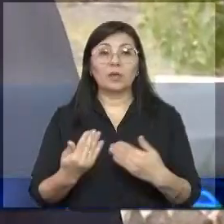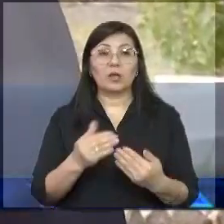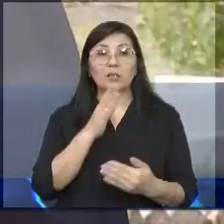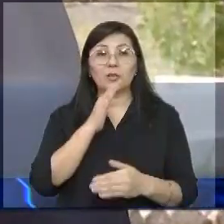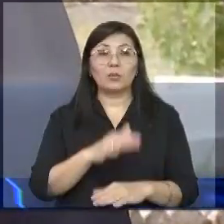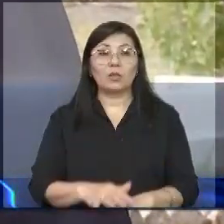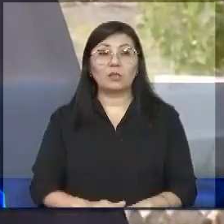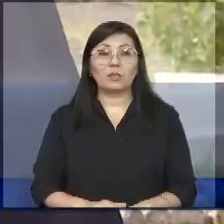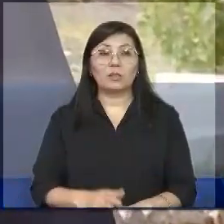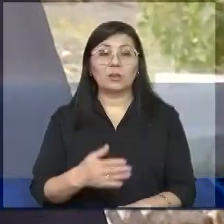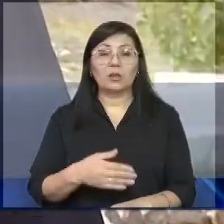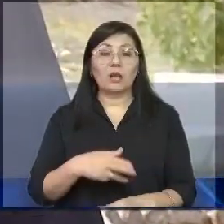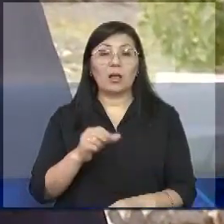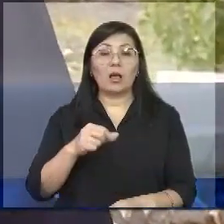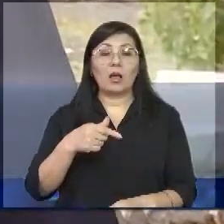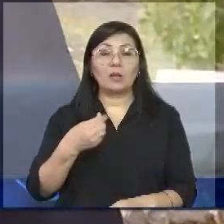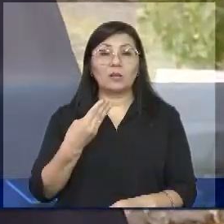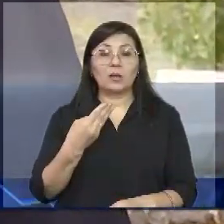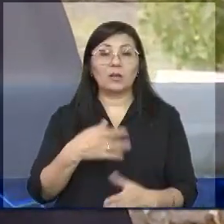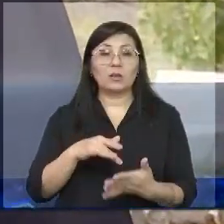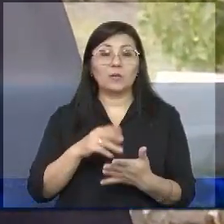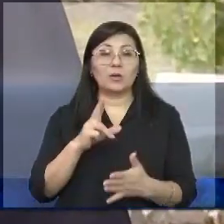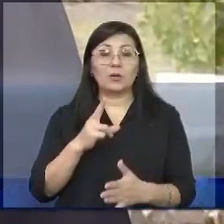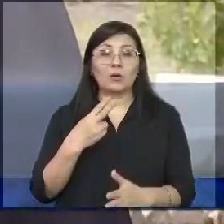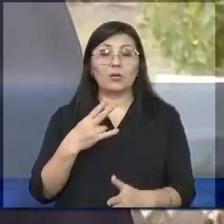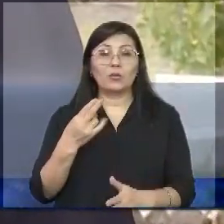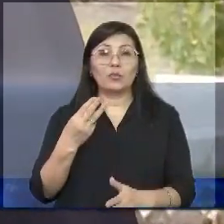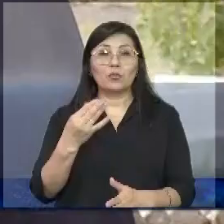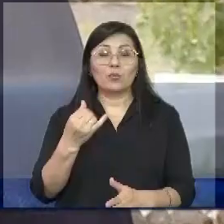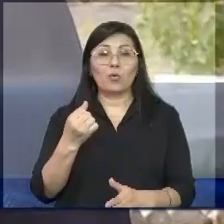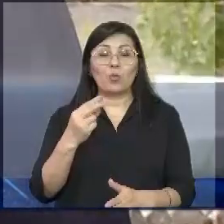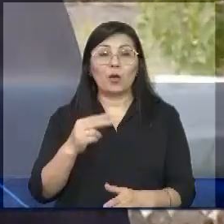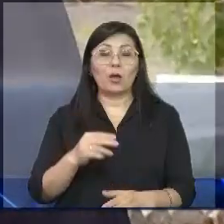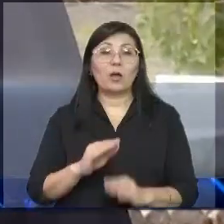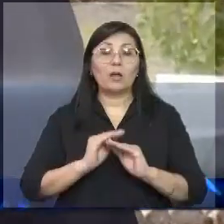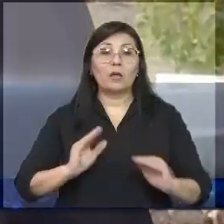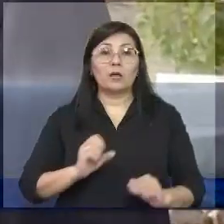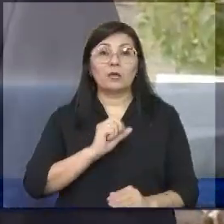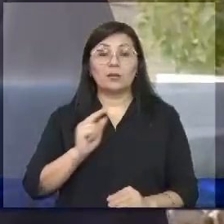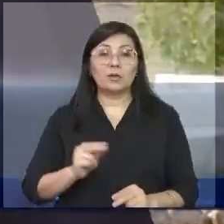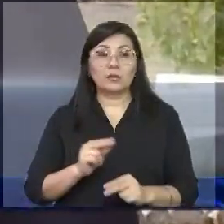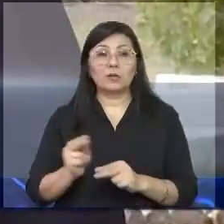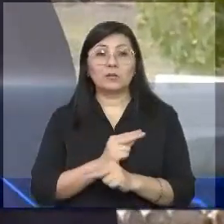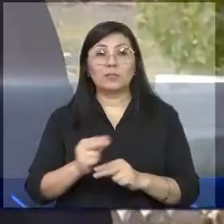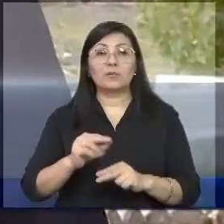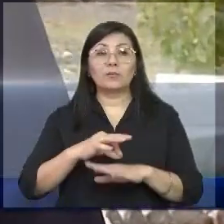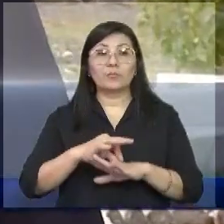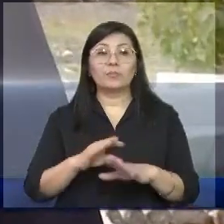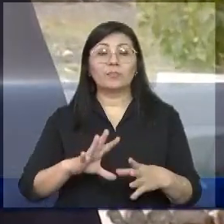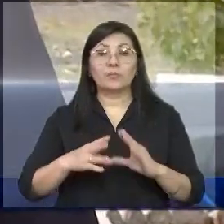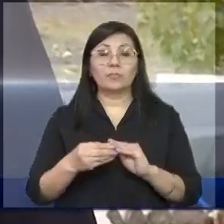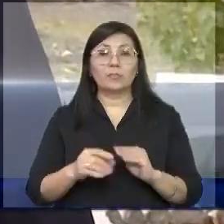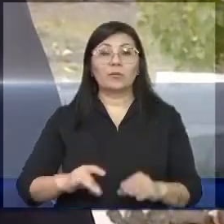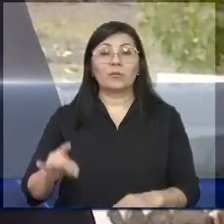уақытта Қандағаш қаласындағы Күншуақ бөбекжай балабақшасының ғимараты күрделі жөндеуден өткізіліп жатыр. Жалпы